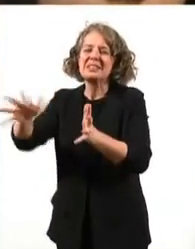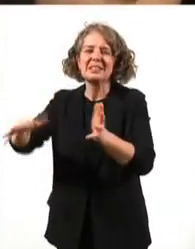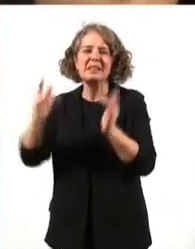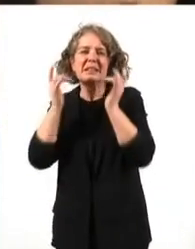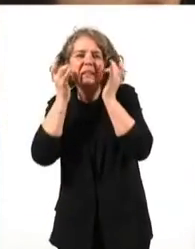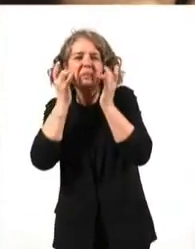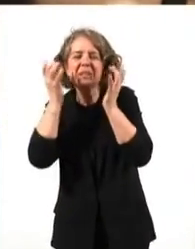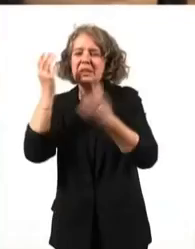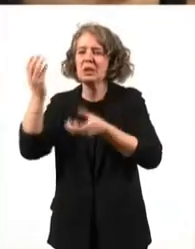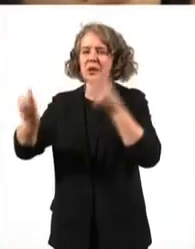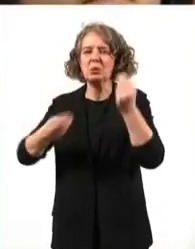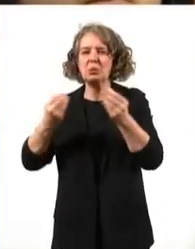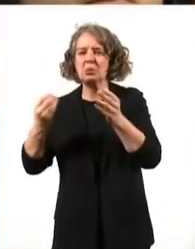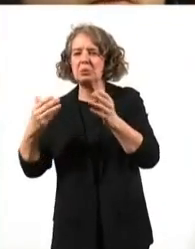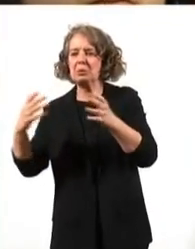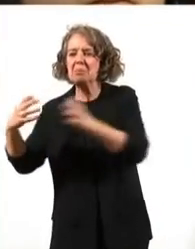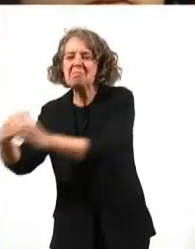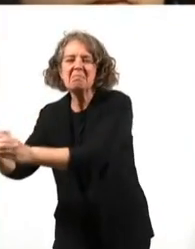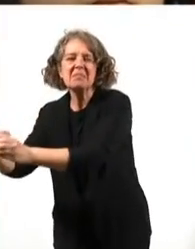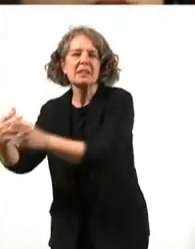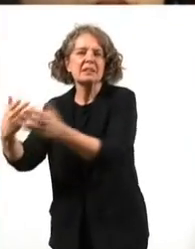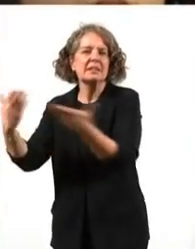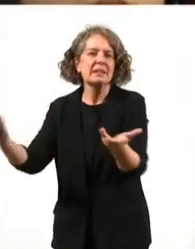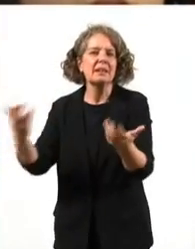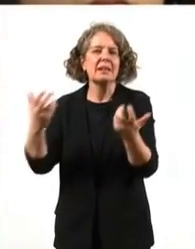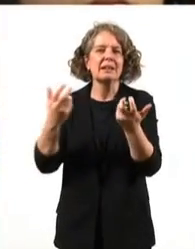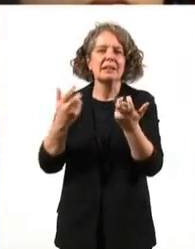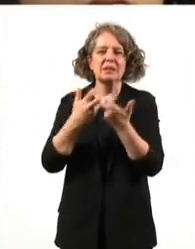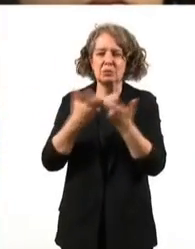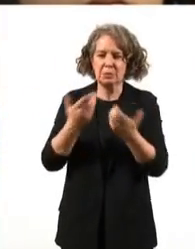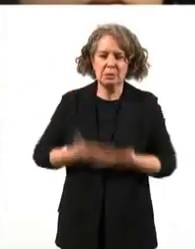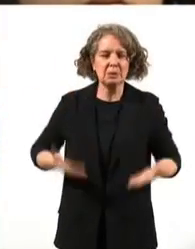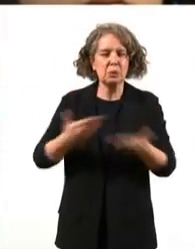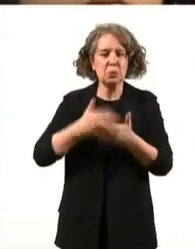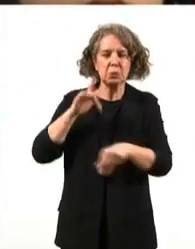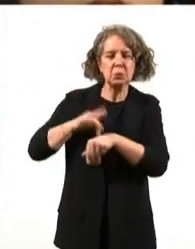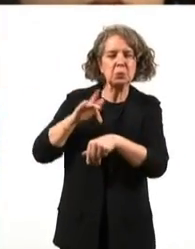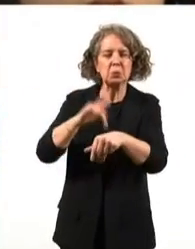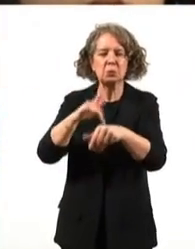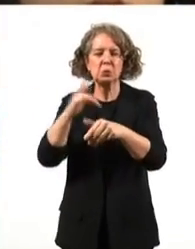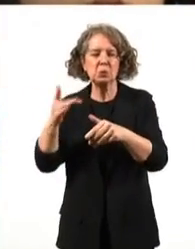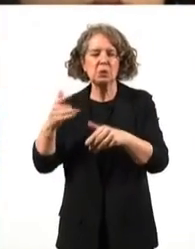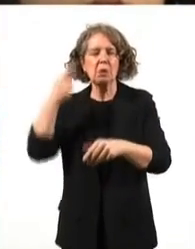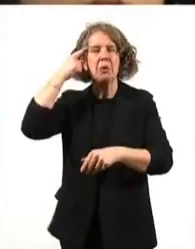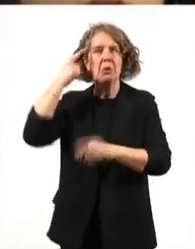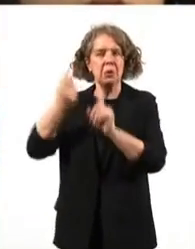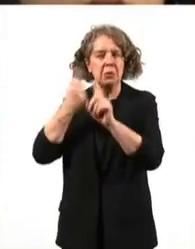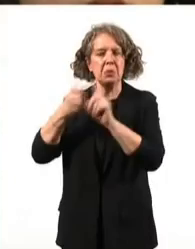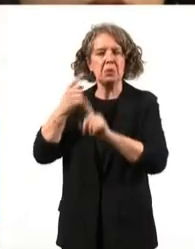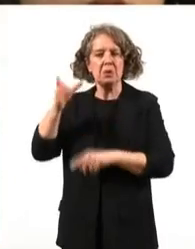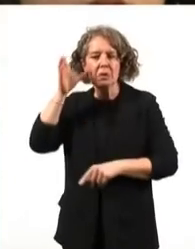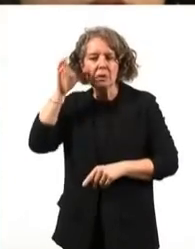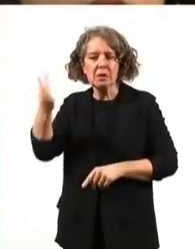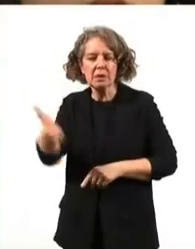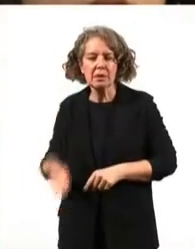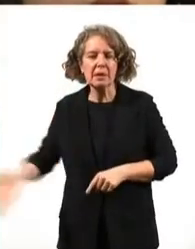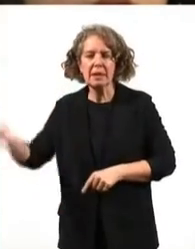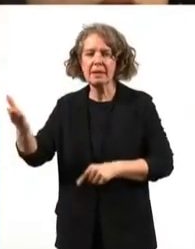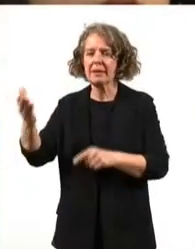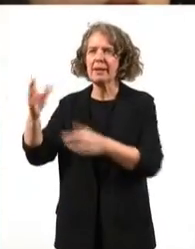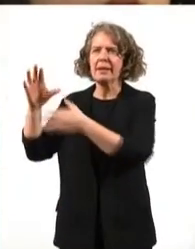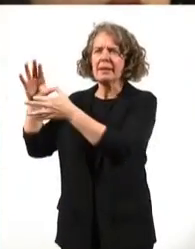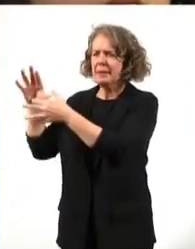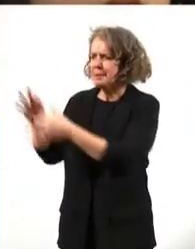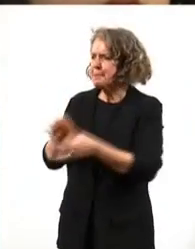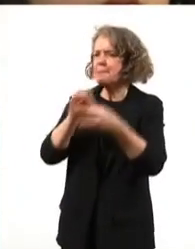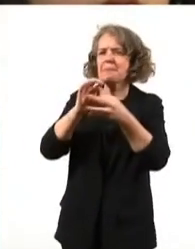qu'on a, quels que soient les enfances qu'on a vécues quand on a traversé ce type de situation. Je voulais revenir là-dessus et rebondir aussi